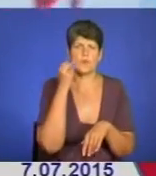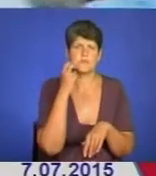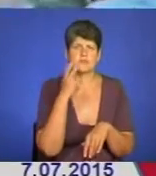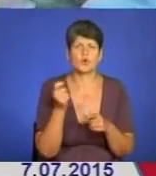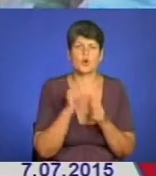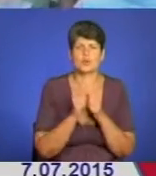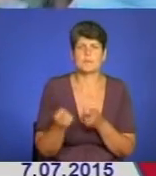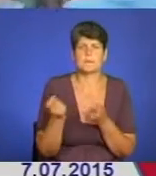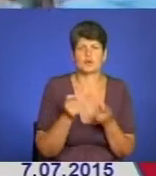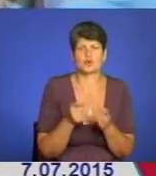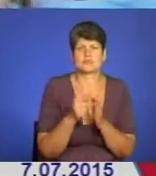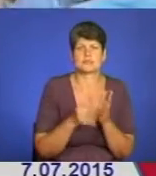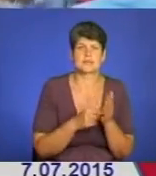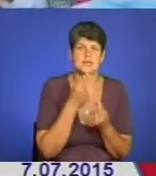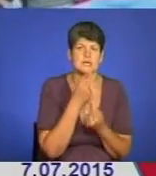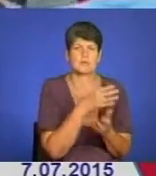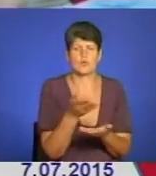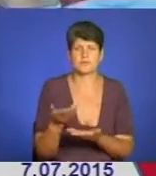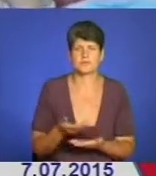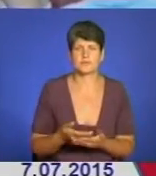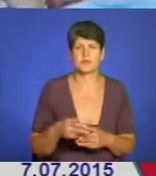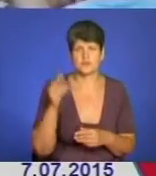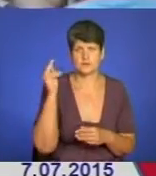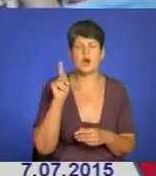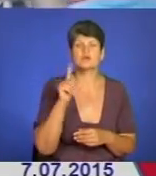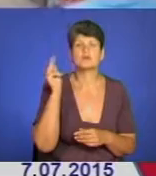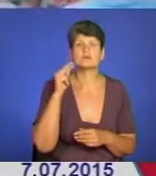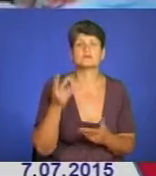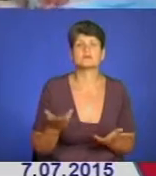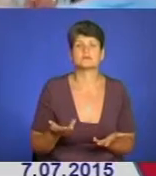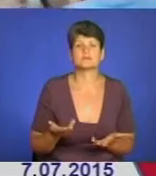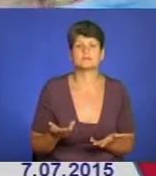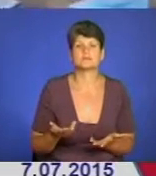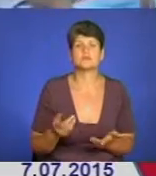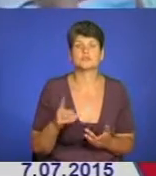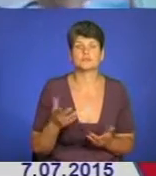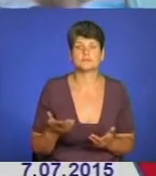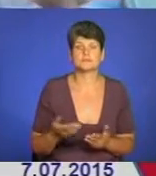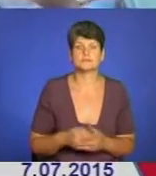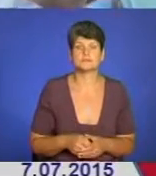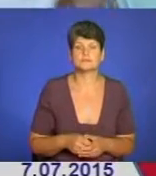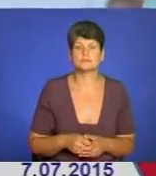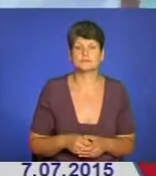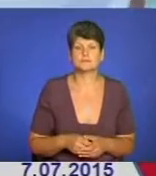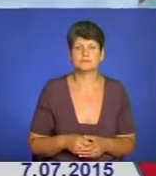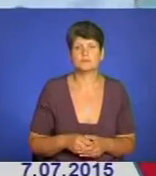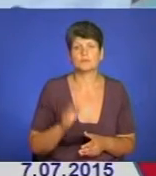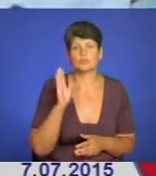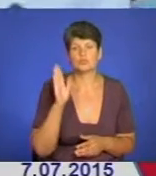собою приносить, і ми їмо, ділимося. Скажи, ти вже чогось навчився? Так. А чого?